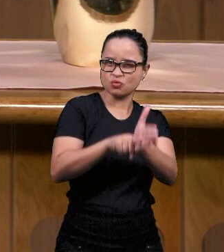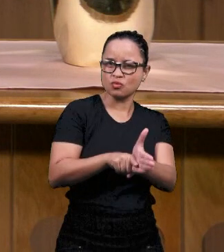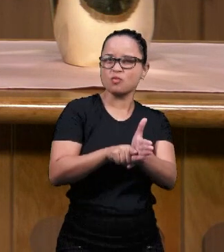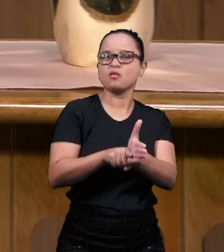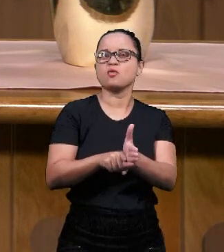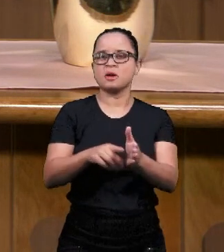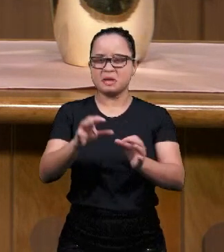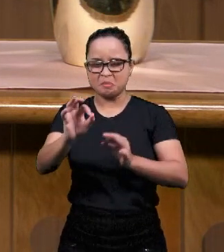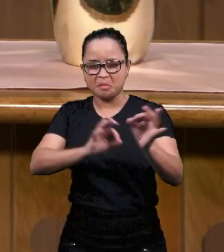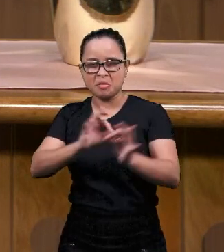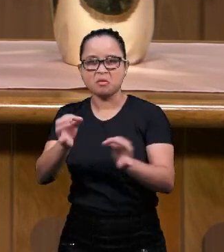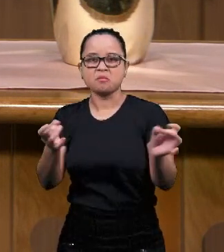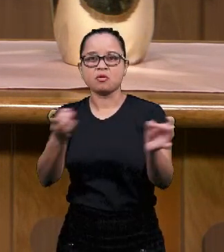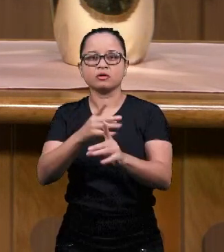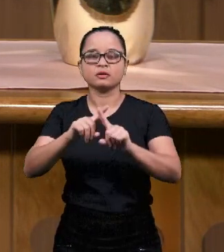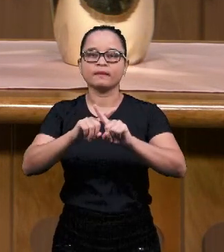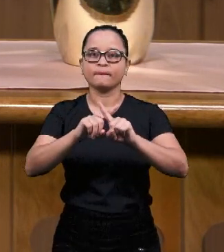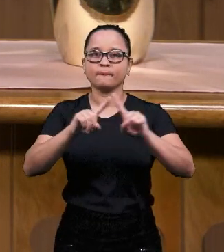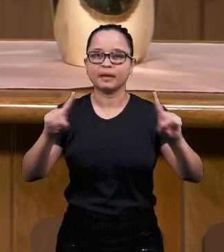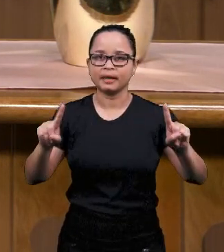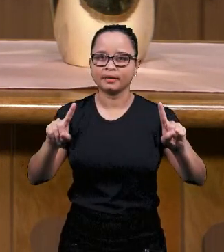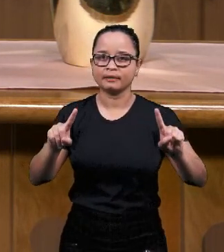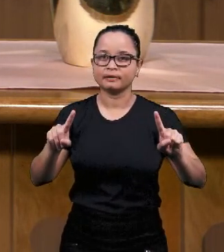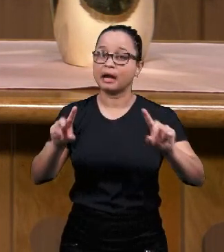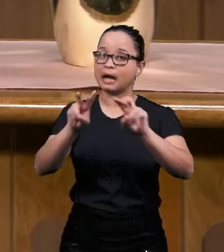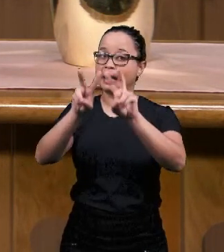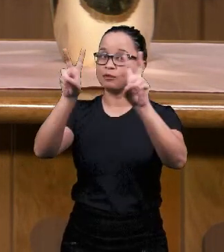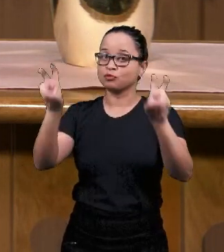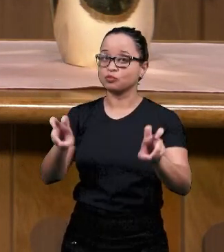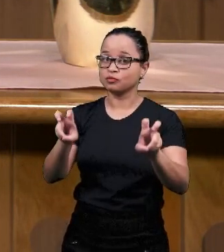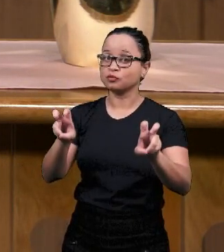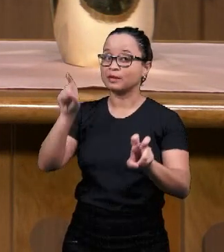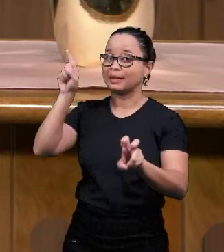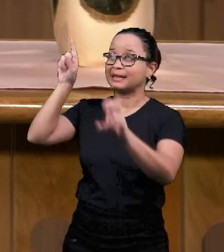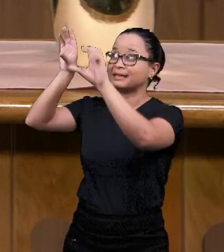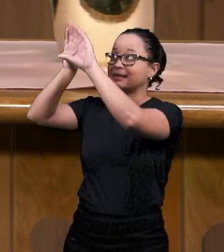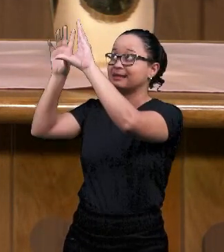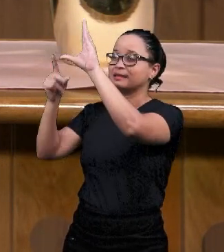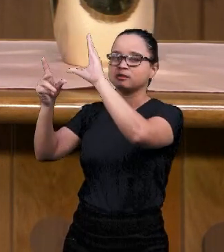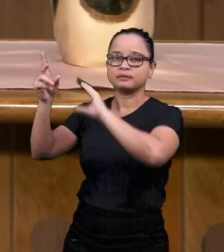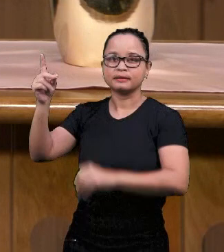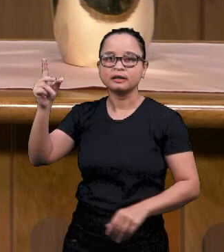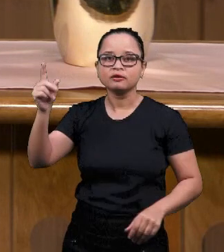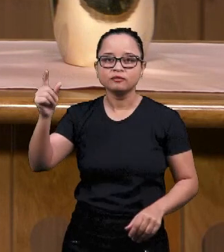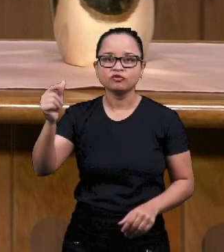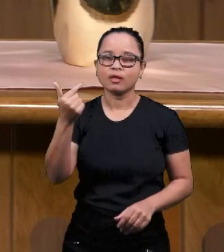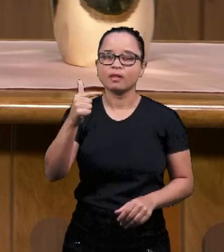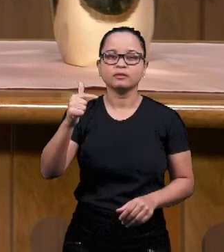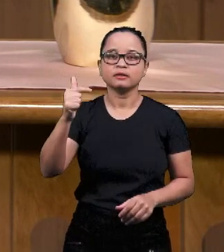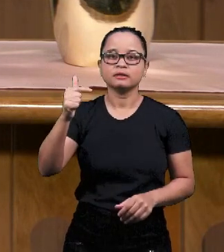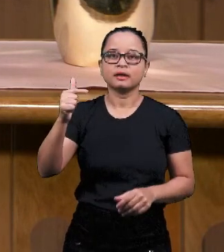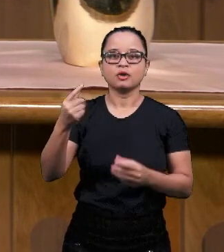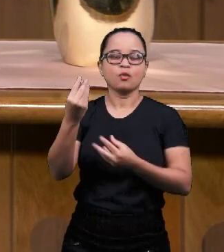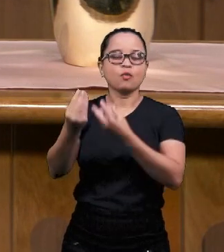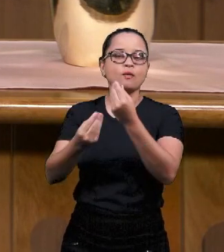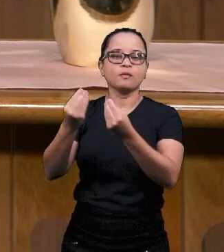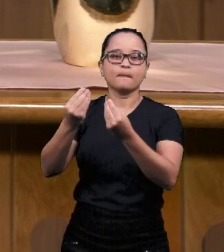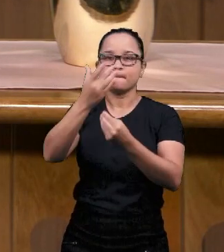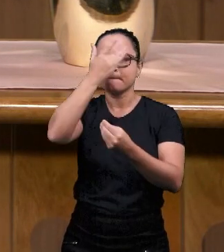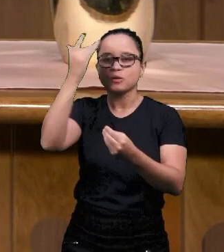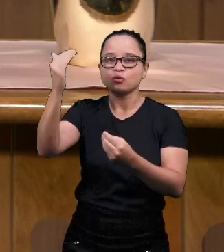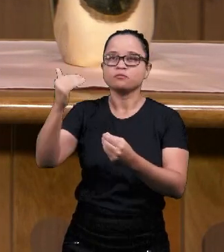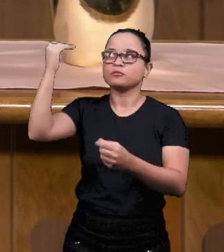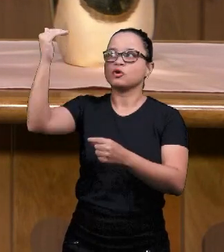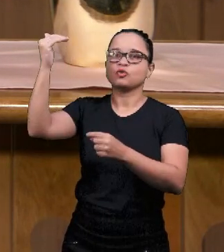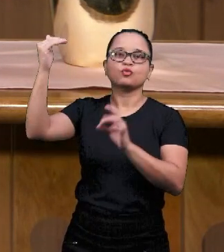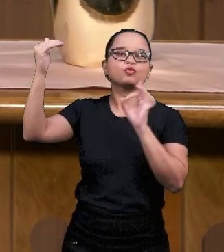изучал, ты приготовился. Но когда вопрос Царствия Небесного, Нет высшего, высшей власти,